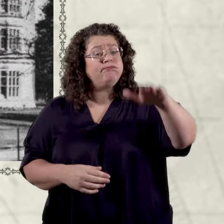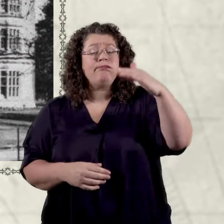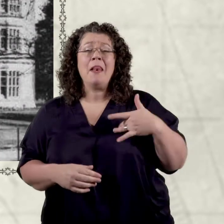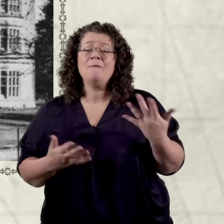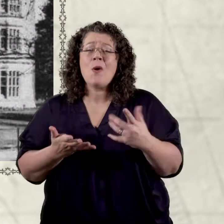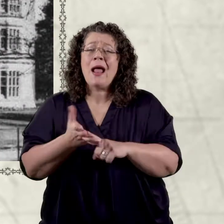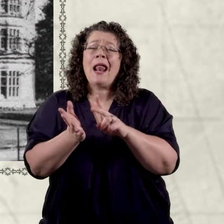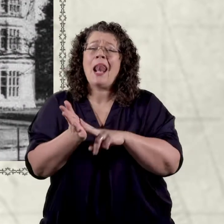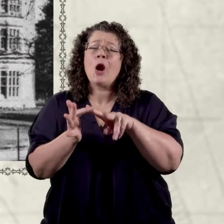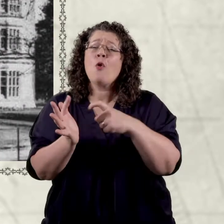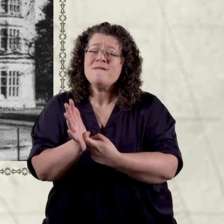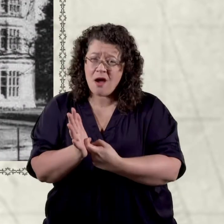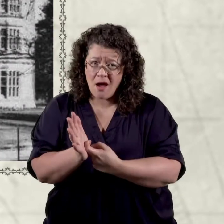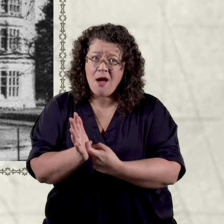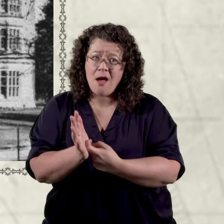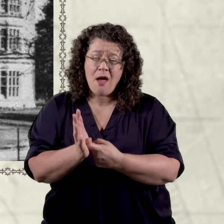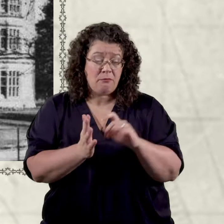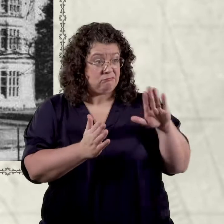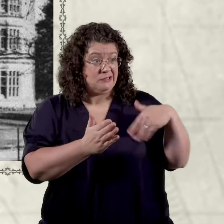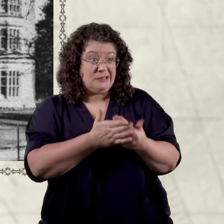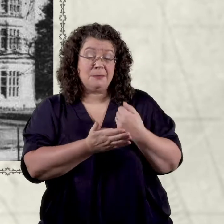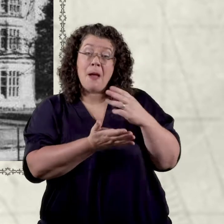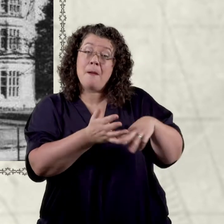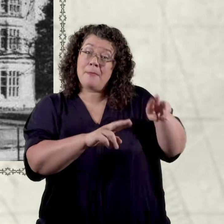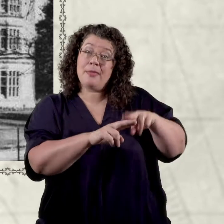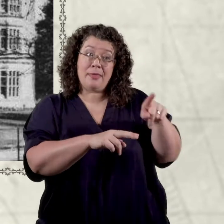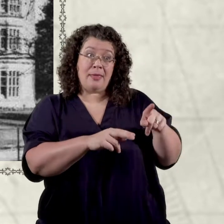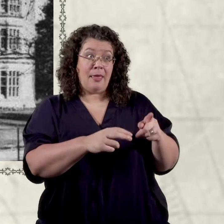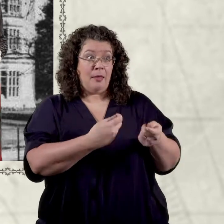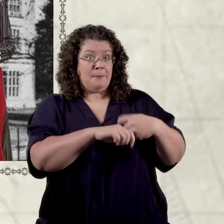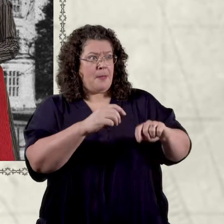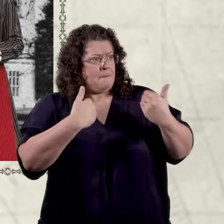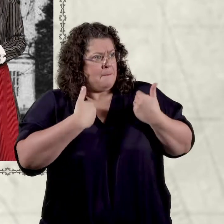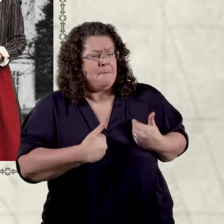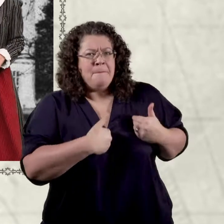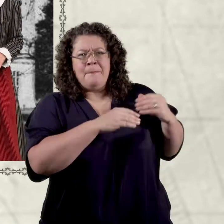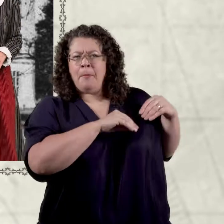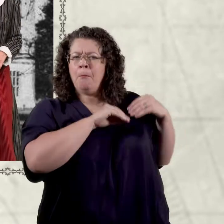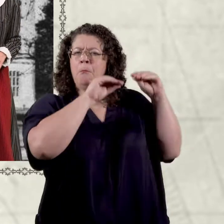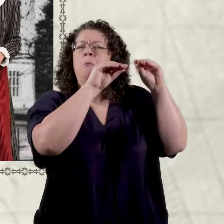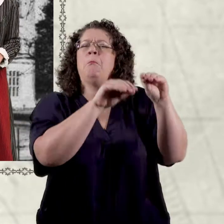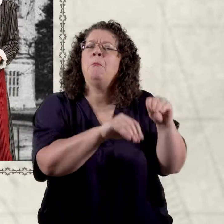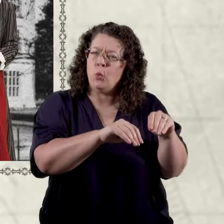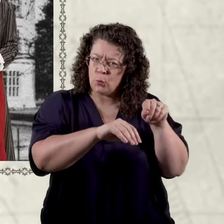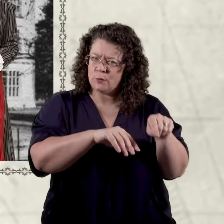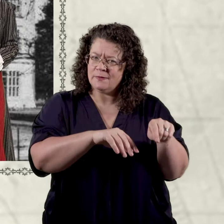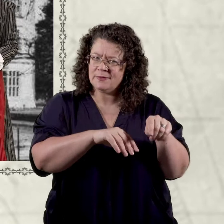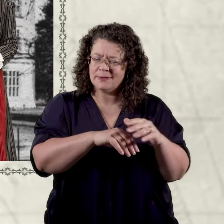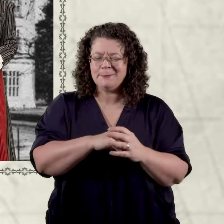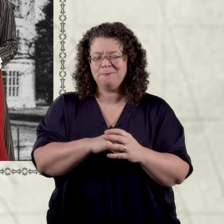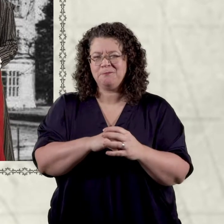Welwch chi, roedd fy mam yn had yn dod o Loegr, ond symudon nhw i Llanofer ar ôl iddynt wneud tamaid bach